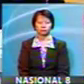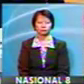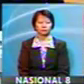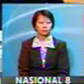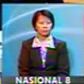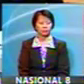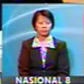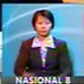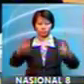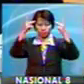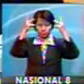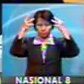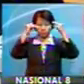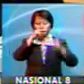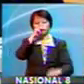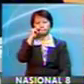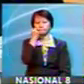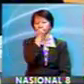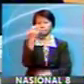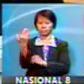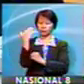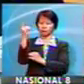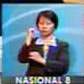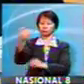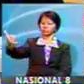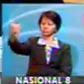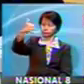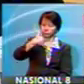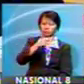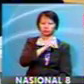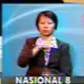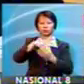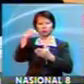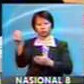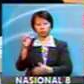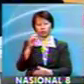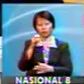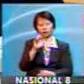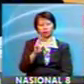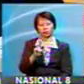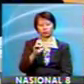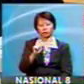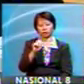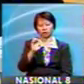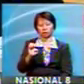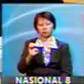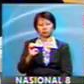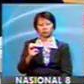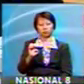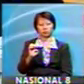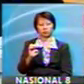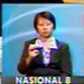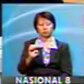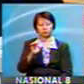Bertemu kembali. Perdana Menteri Datuk Seri Najib Tun Razak pagi tadi menerima kunjungan hormat Menteri Luar Emiriah Arab Bersatu UAE, Sheikh Abdullah Zayed